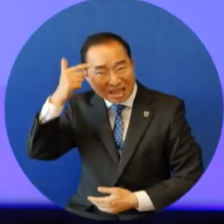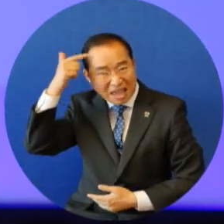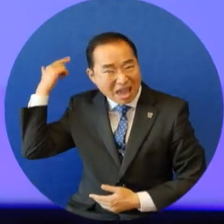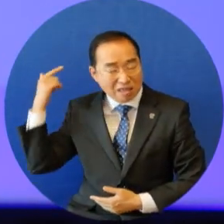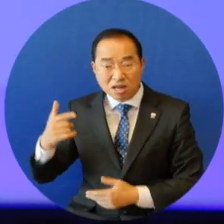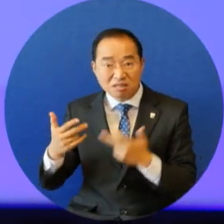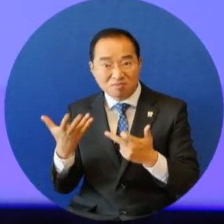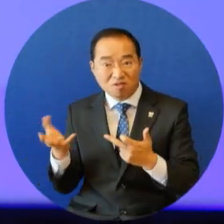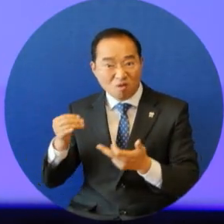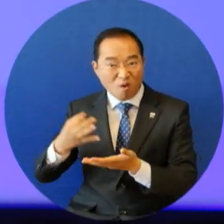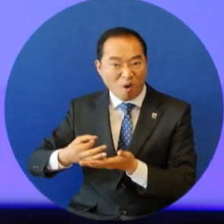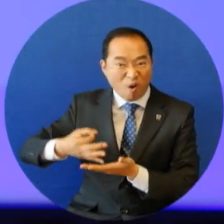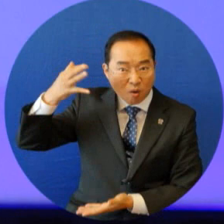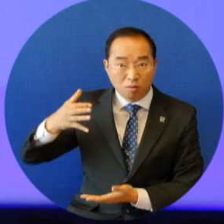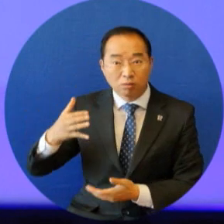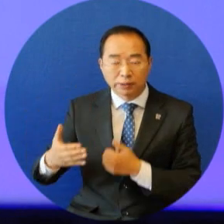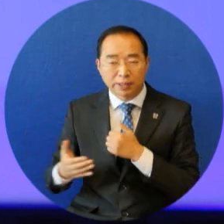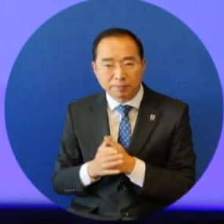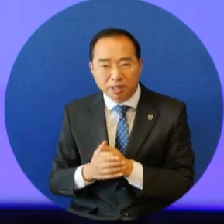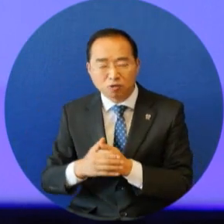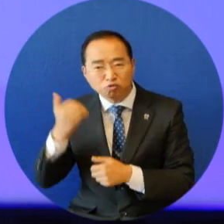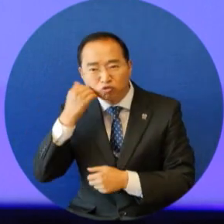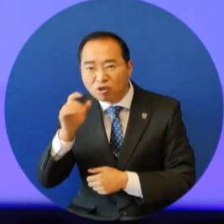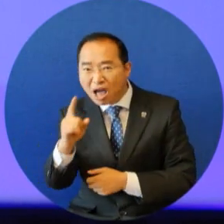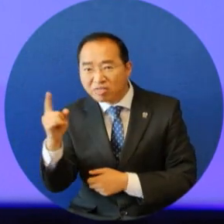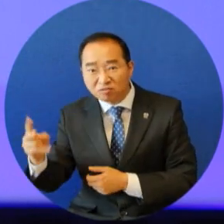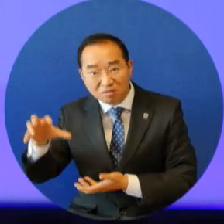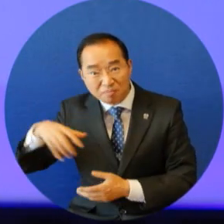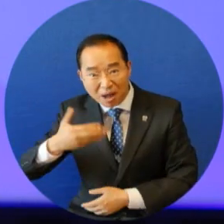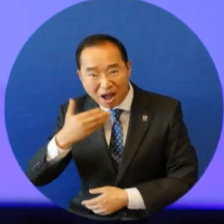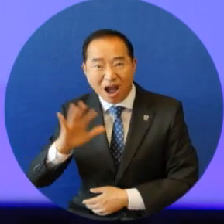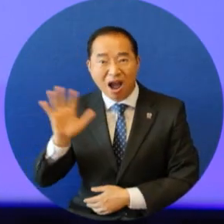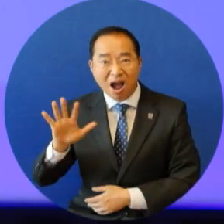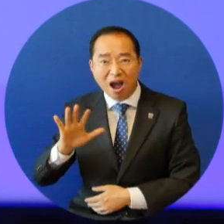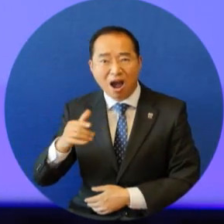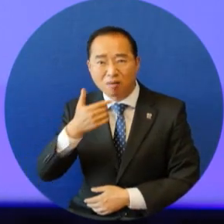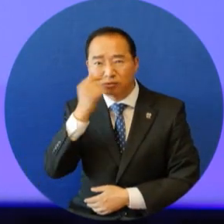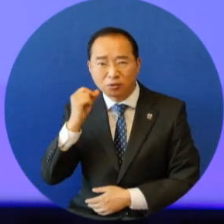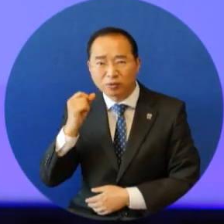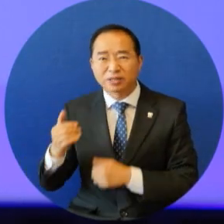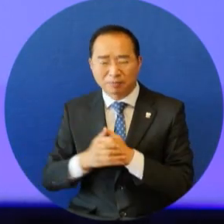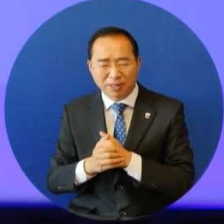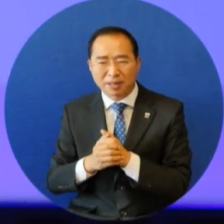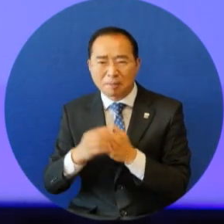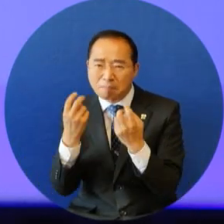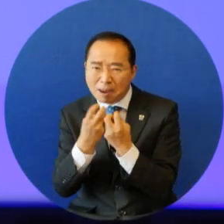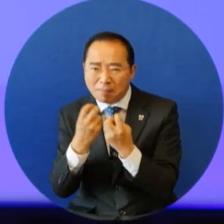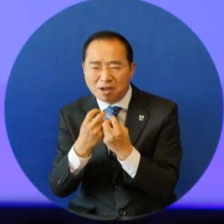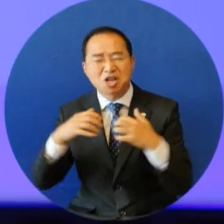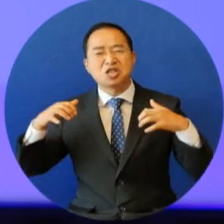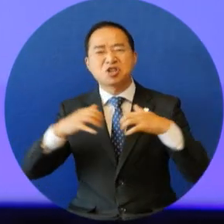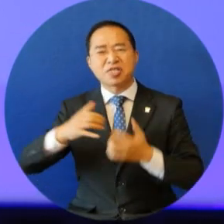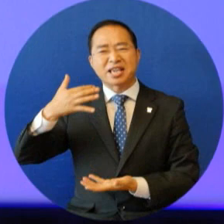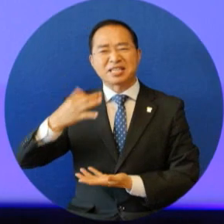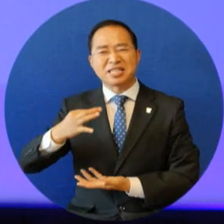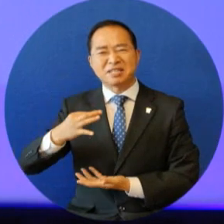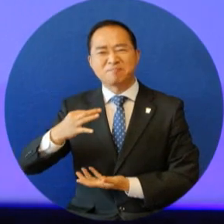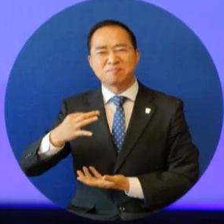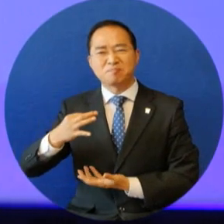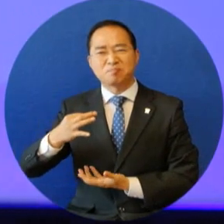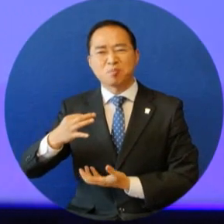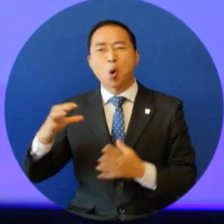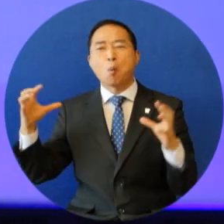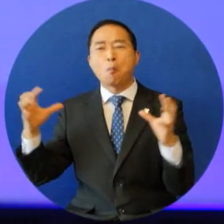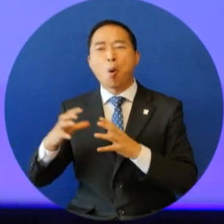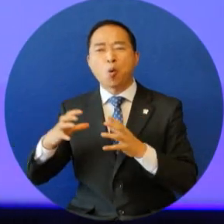아니에요. 그래서 자기네들이 네덜란드에서 했던 방식대로 전쟁 기금